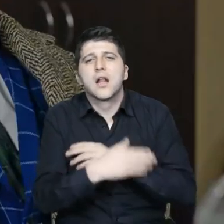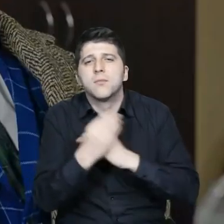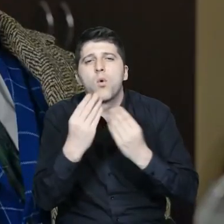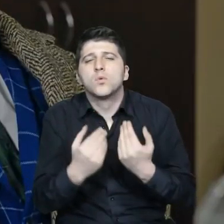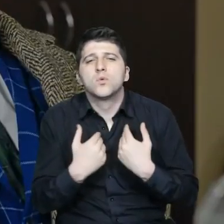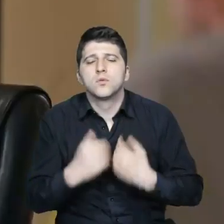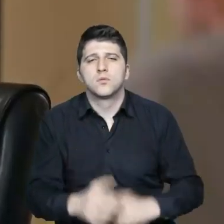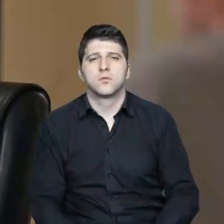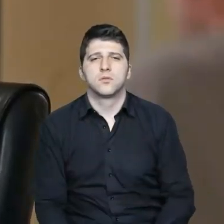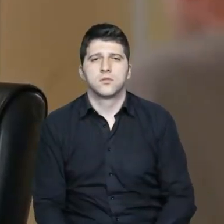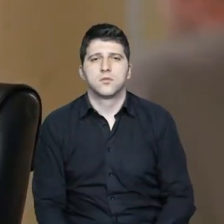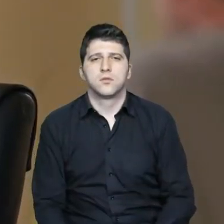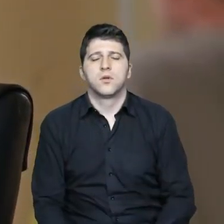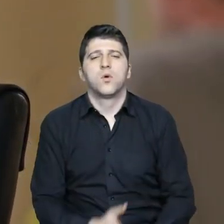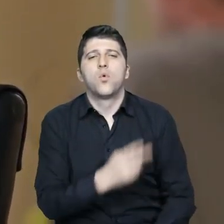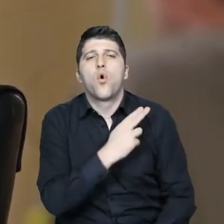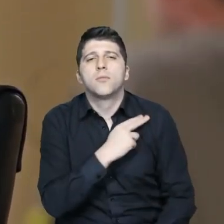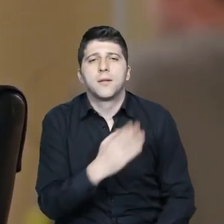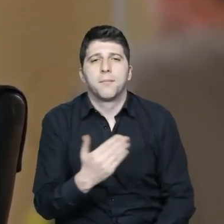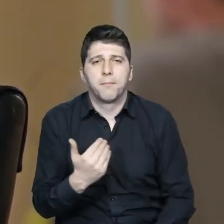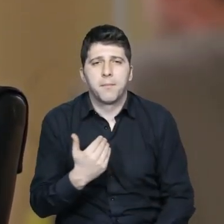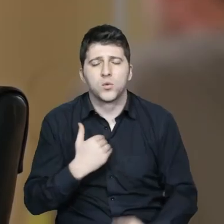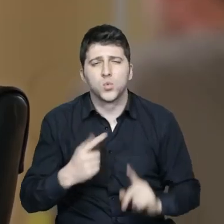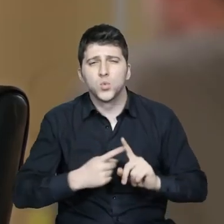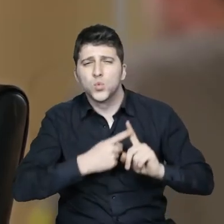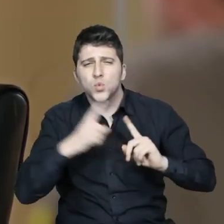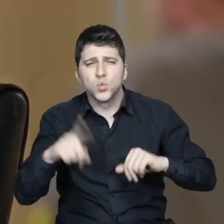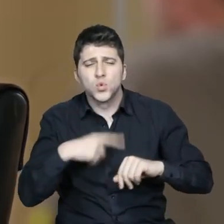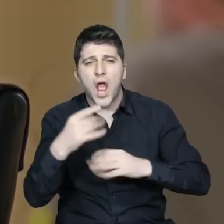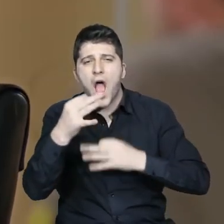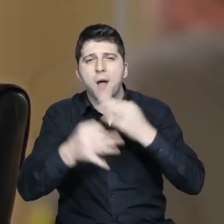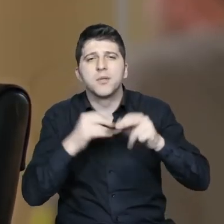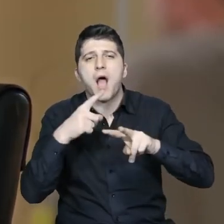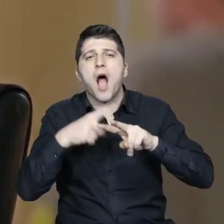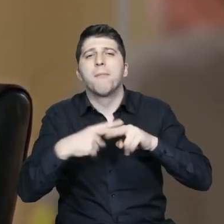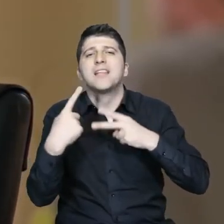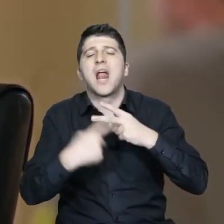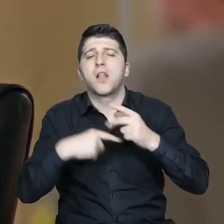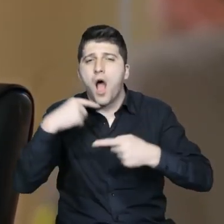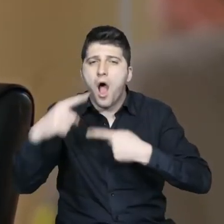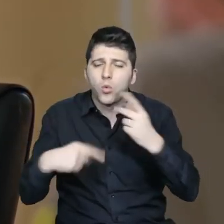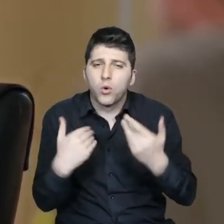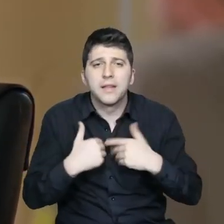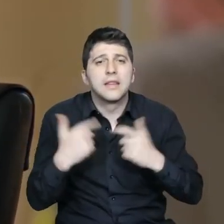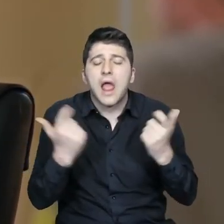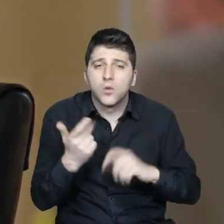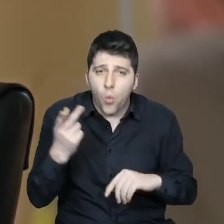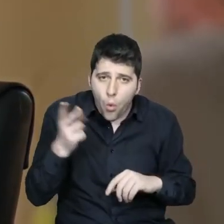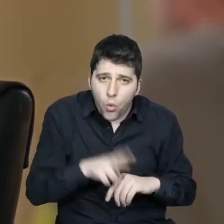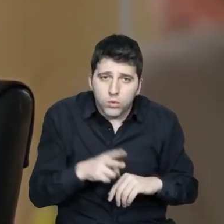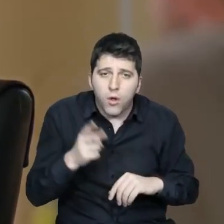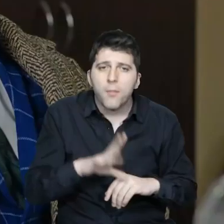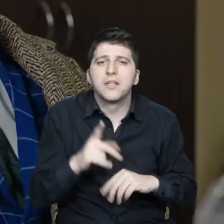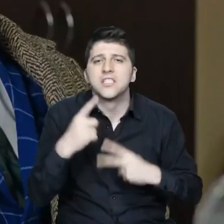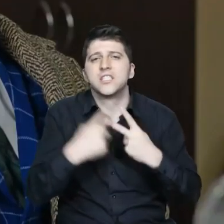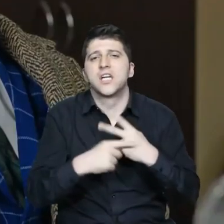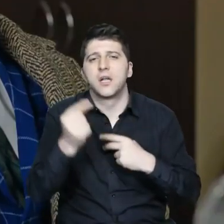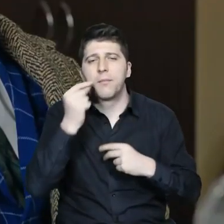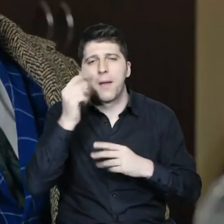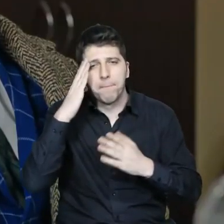olabilirim? Komutanım, ben uzun bir süredir amcam Ahmet Yanardağ arıyorum. Nerededir, hayatta mıdır? Ta ki Yaşar